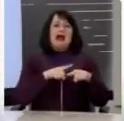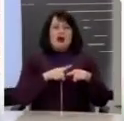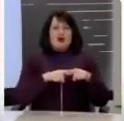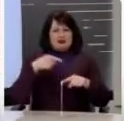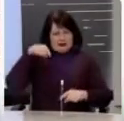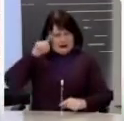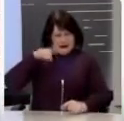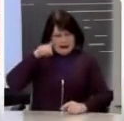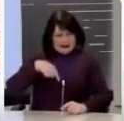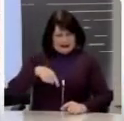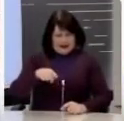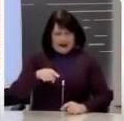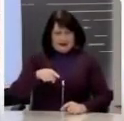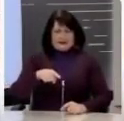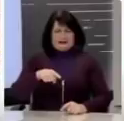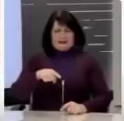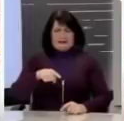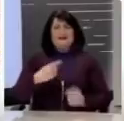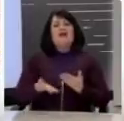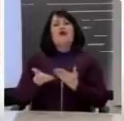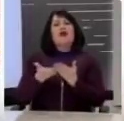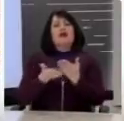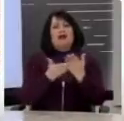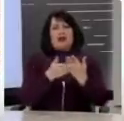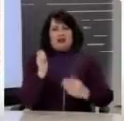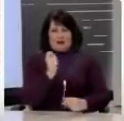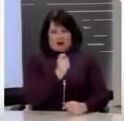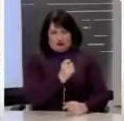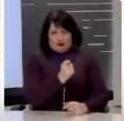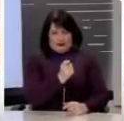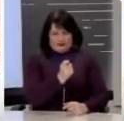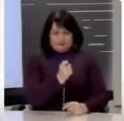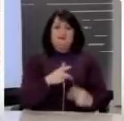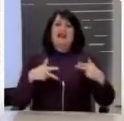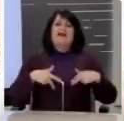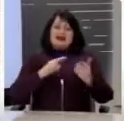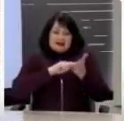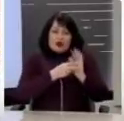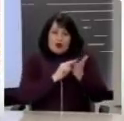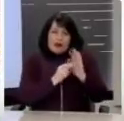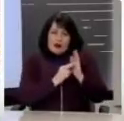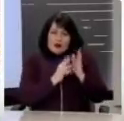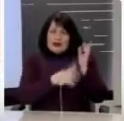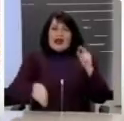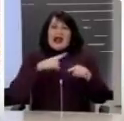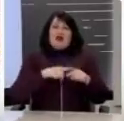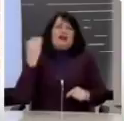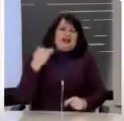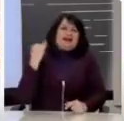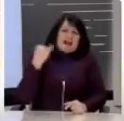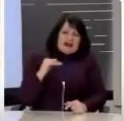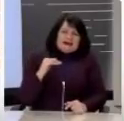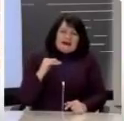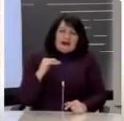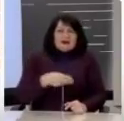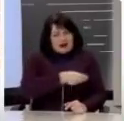μέρες και αυτοί που θα πάρουν τη βοήθεια αυτή που εξοικονόμησε η κυβέρνηση και ο ελληνικός λαός με σκληρές θυσίες θα τις